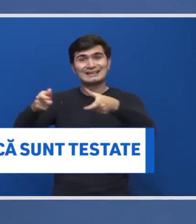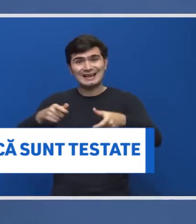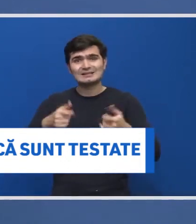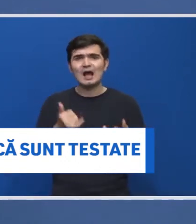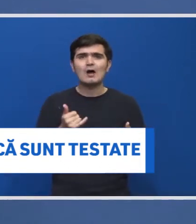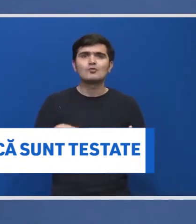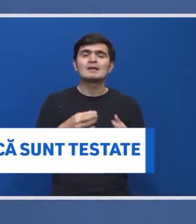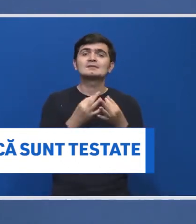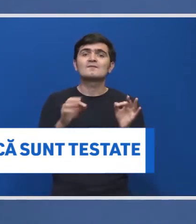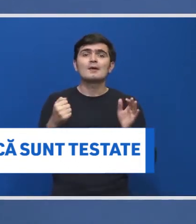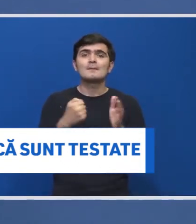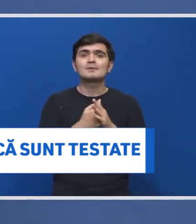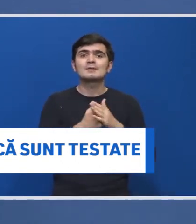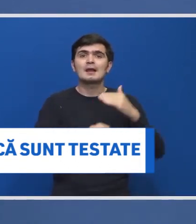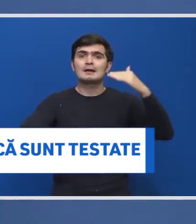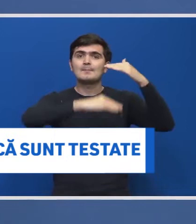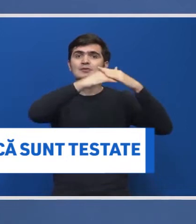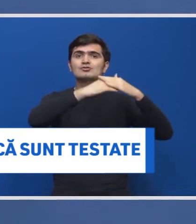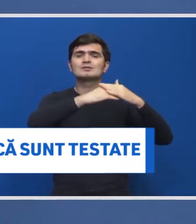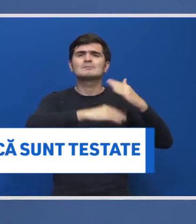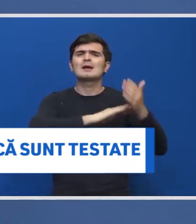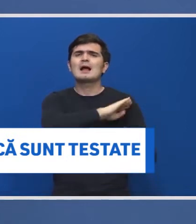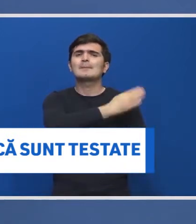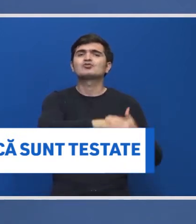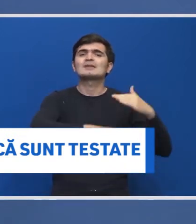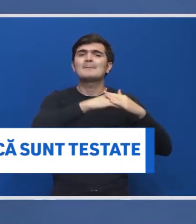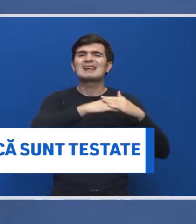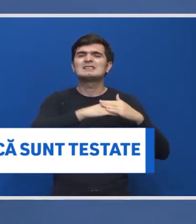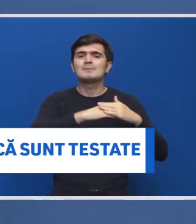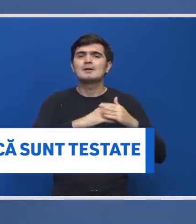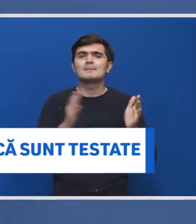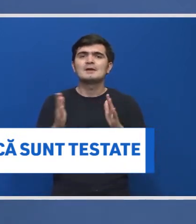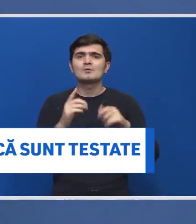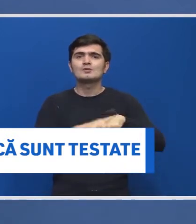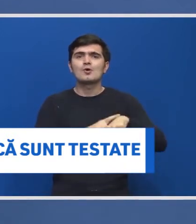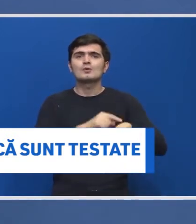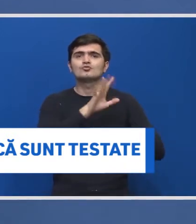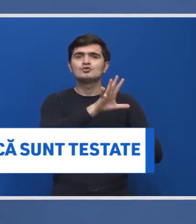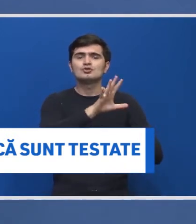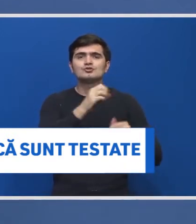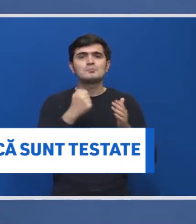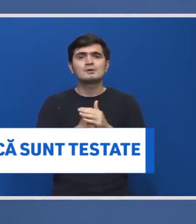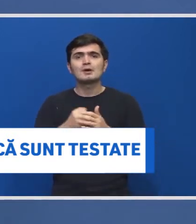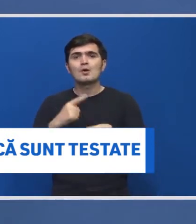permisă până la capacitatea maximă a spațiului și în intervalul orar între 5